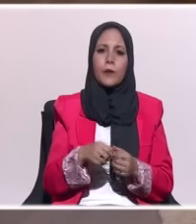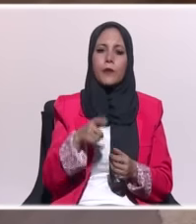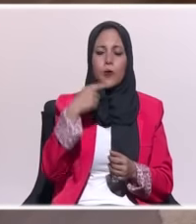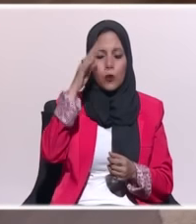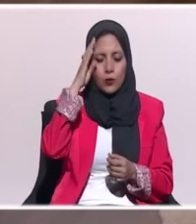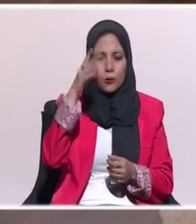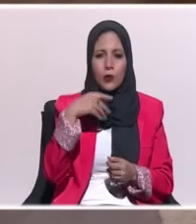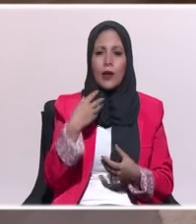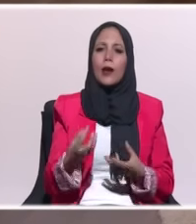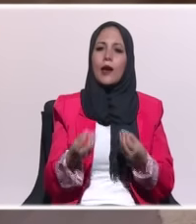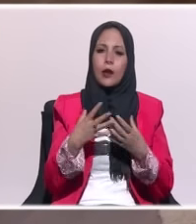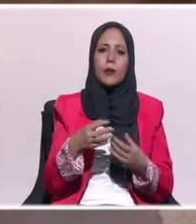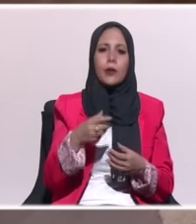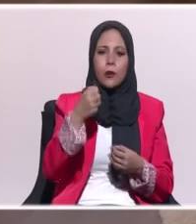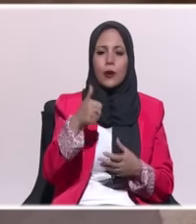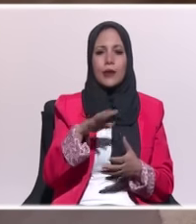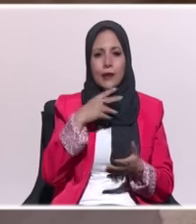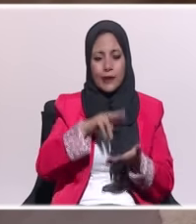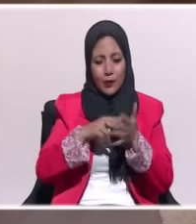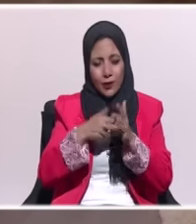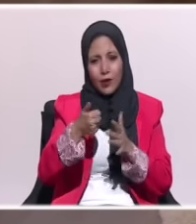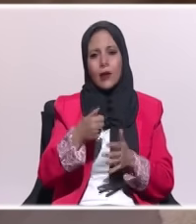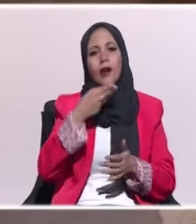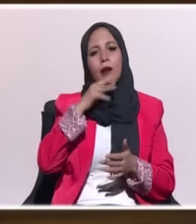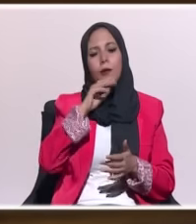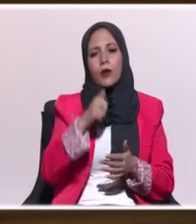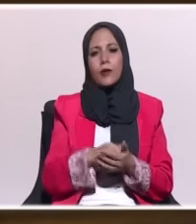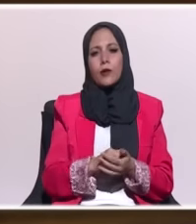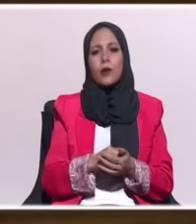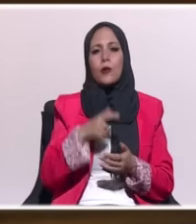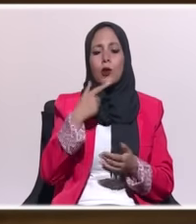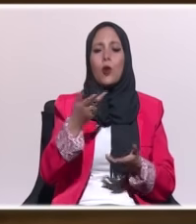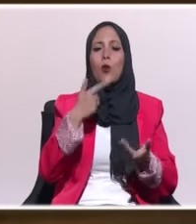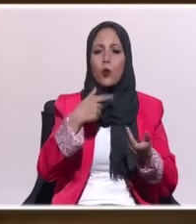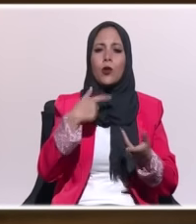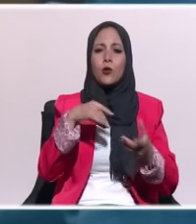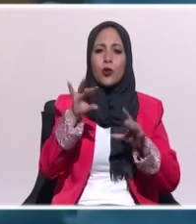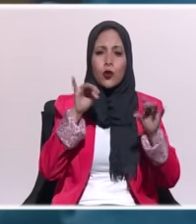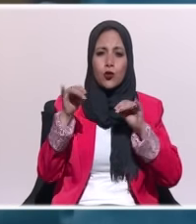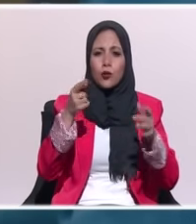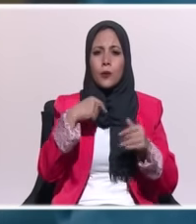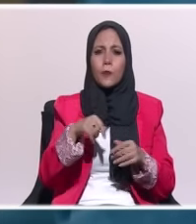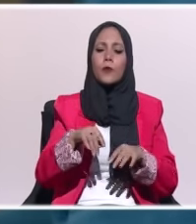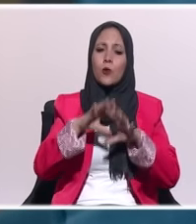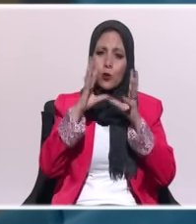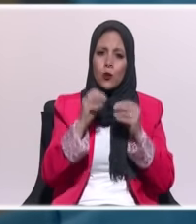ست سيدة أهلا بيكي، ومدام إيمان أهلا بيكي. أهلا بحضرتك. أبدأ بيكي، احكي لي الحكاية، احكي لي الحكاية كلها.